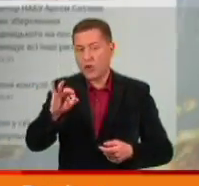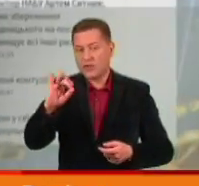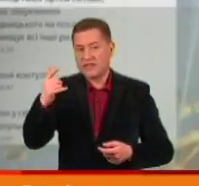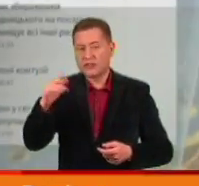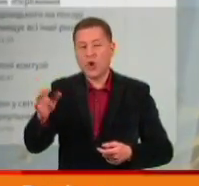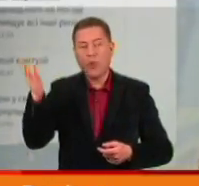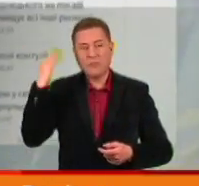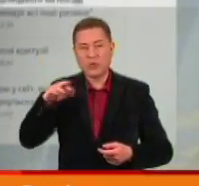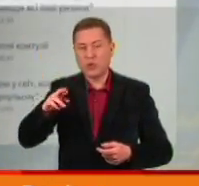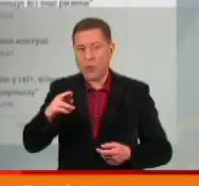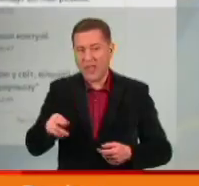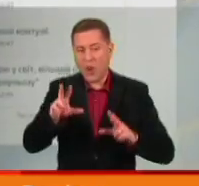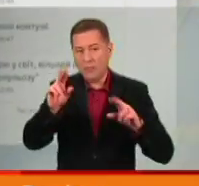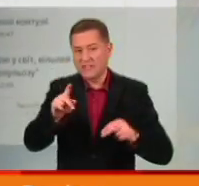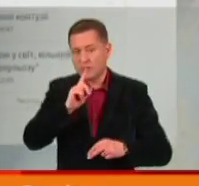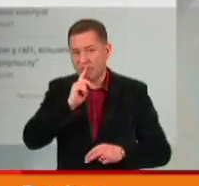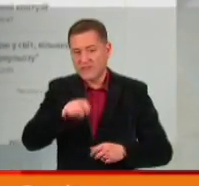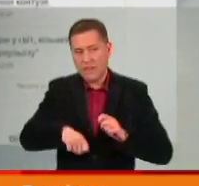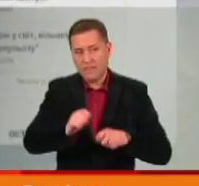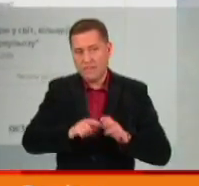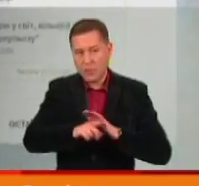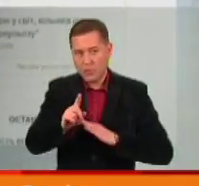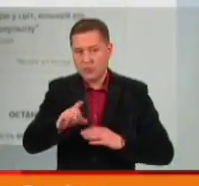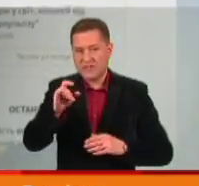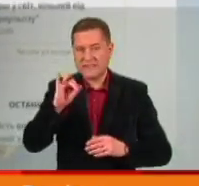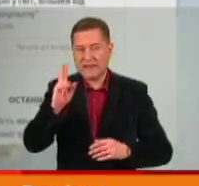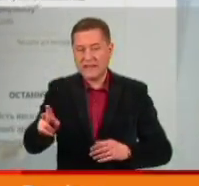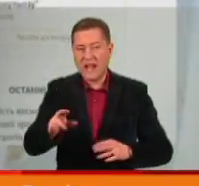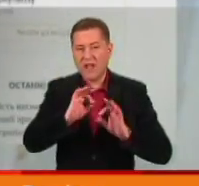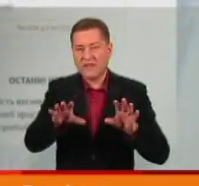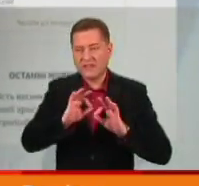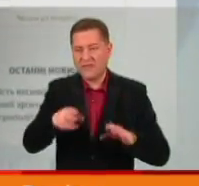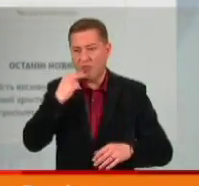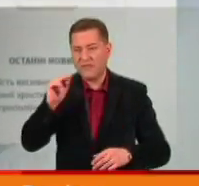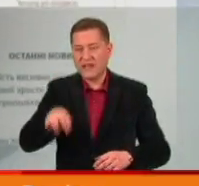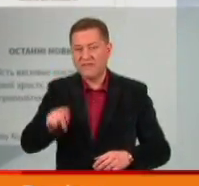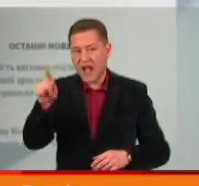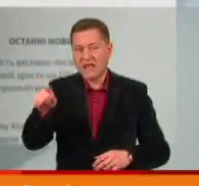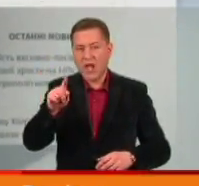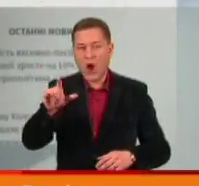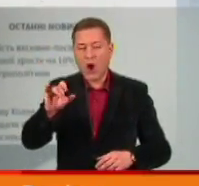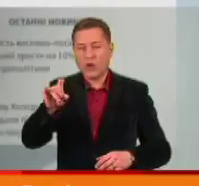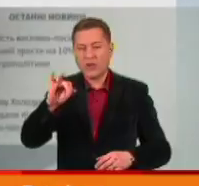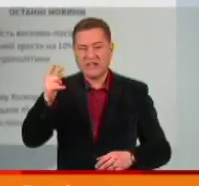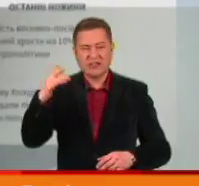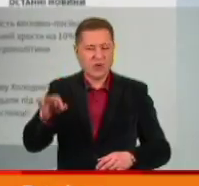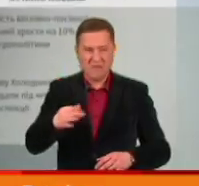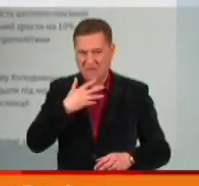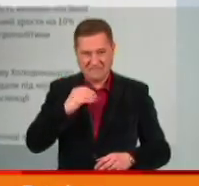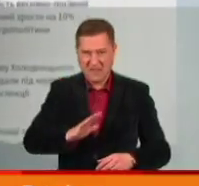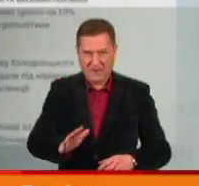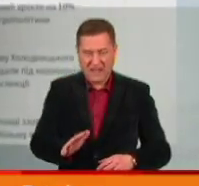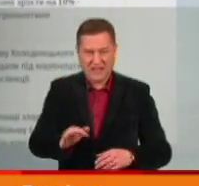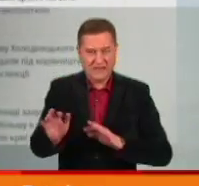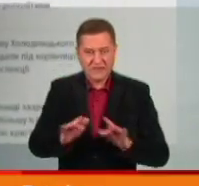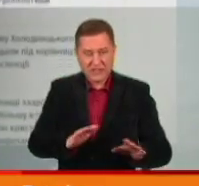п'ятниці обітницю мовчання порушує уже і Ситник. В інтерв'ю «Дзеркало тижня» винуватить Холодницького у геть непривабливих вчинках. Мовляв,